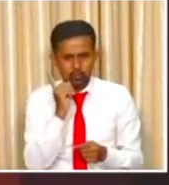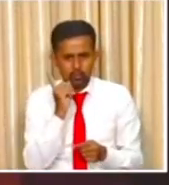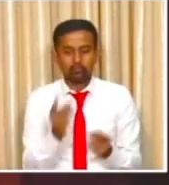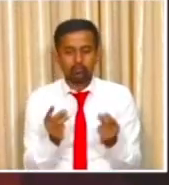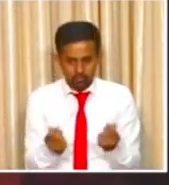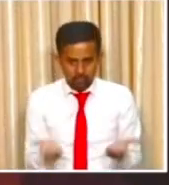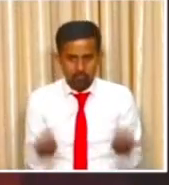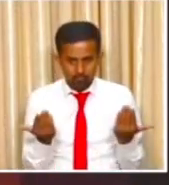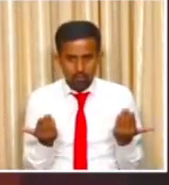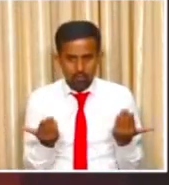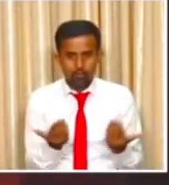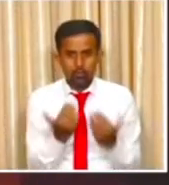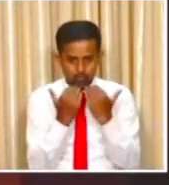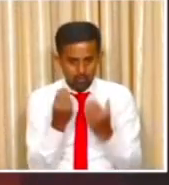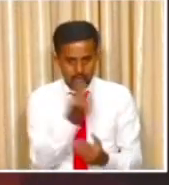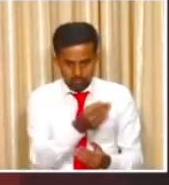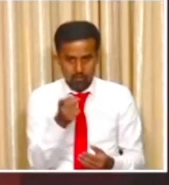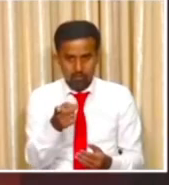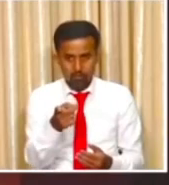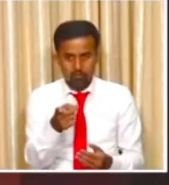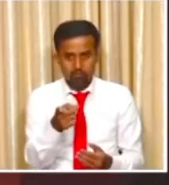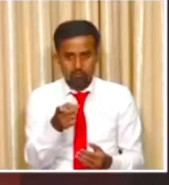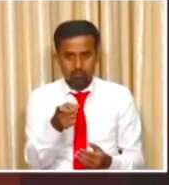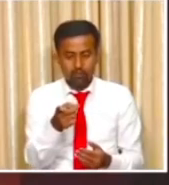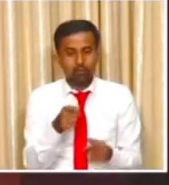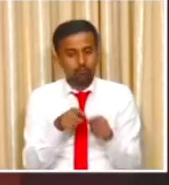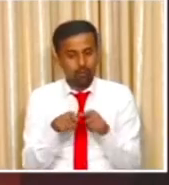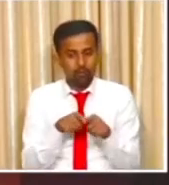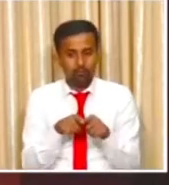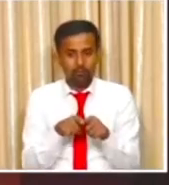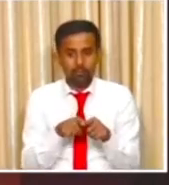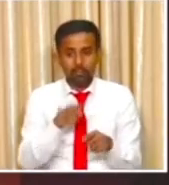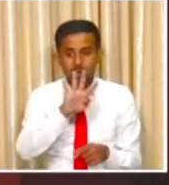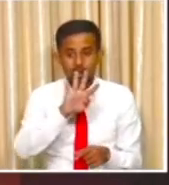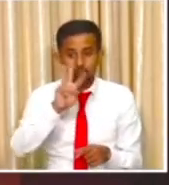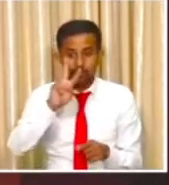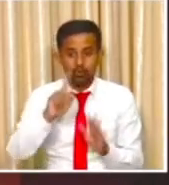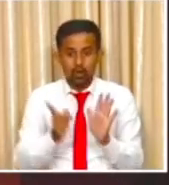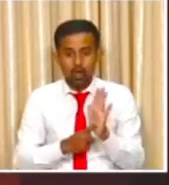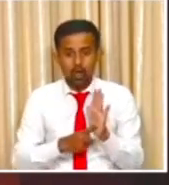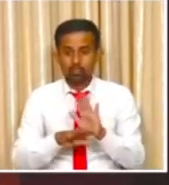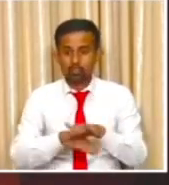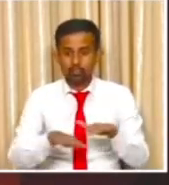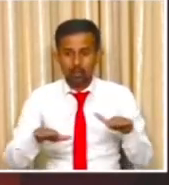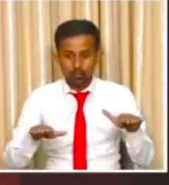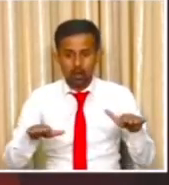वहाम क्रियात्मक उपतुमा उपदेश लबादेनो एवगेम हतलिस्तुन लक्ष्यक पासल दू